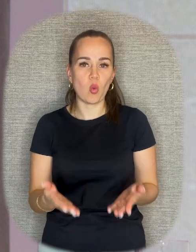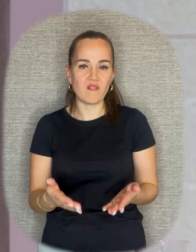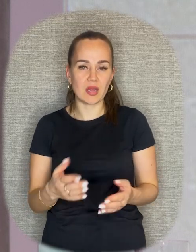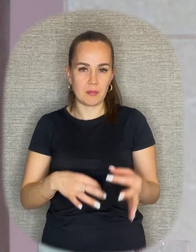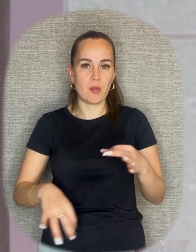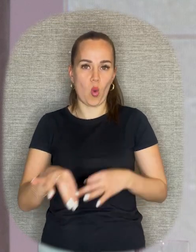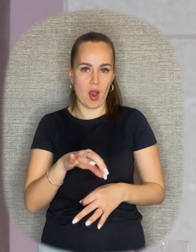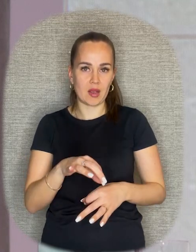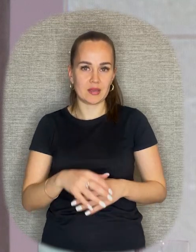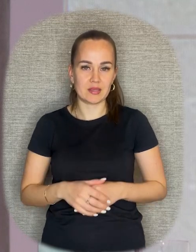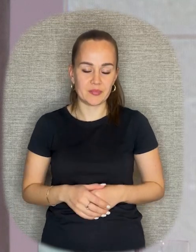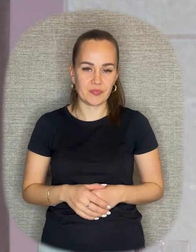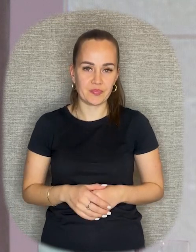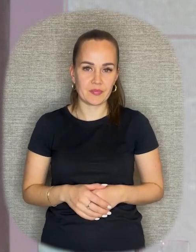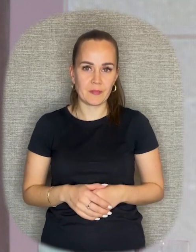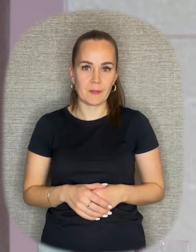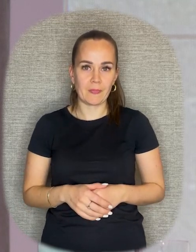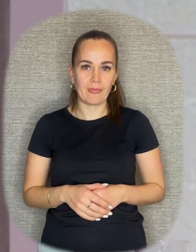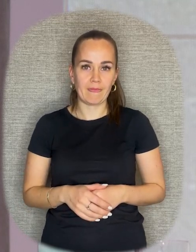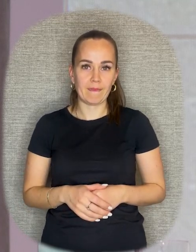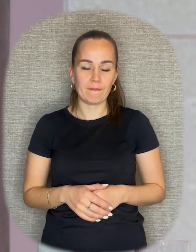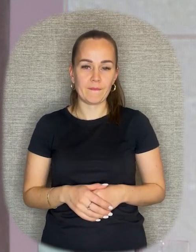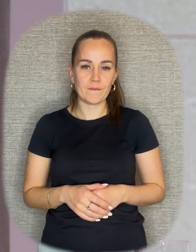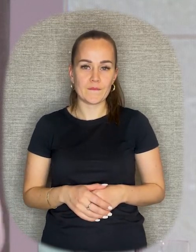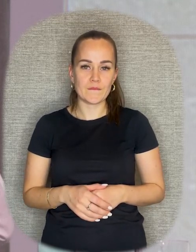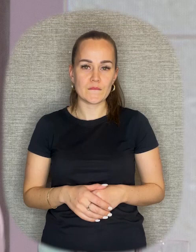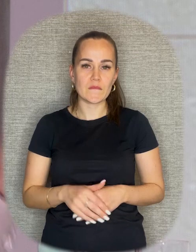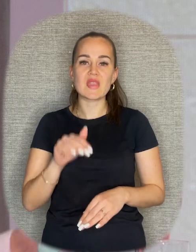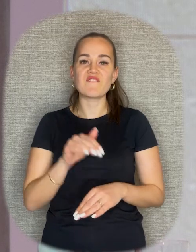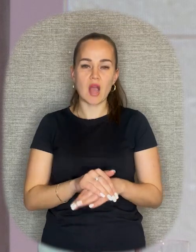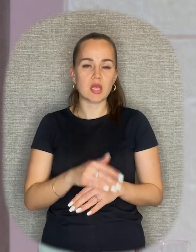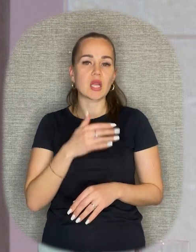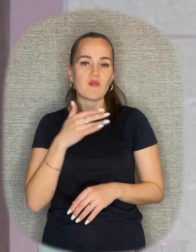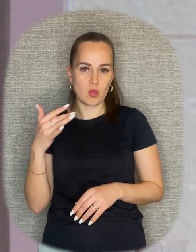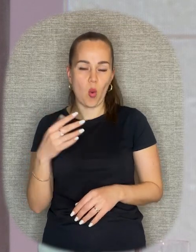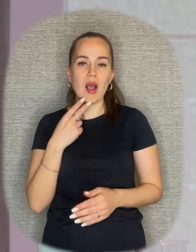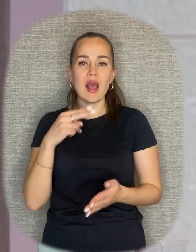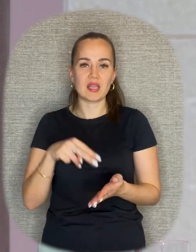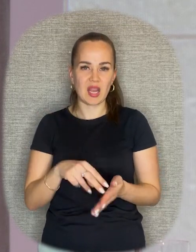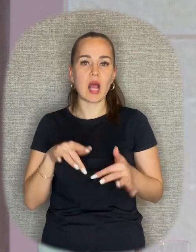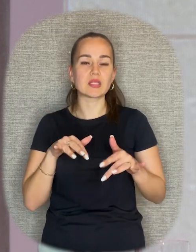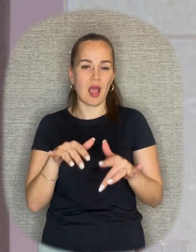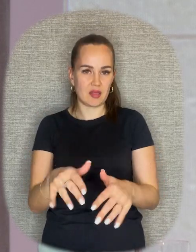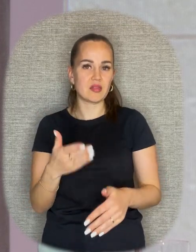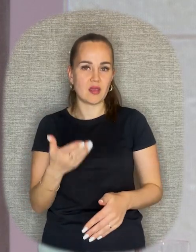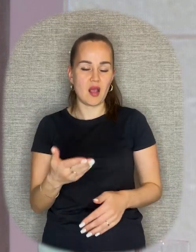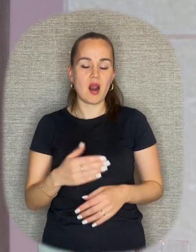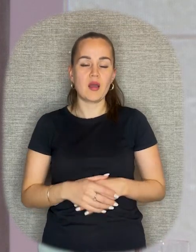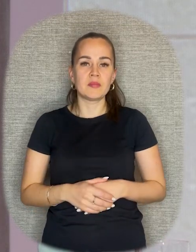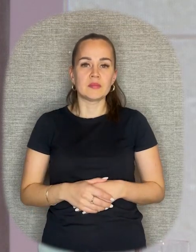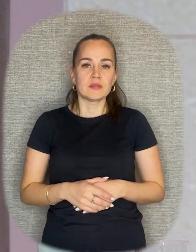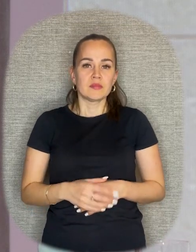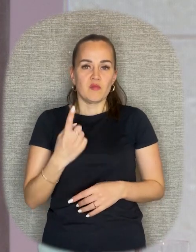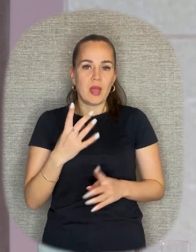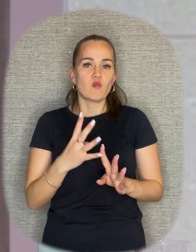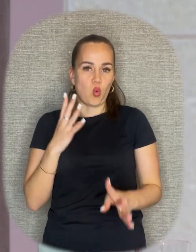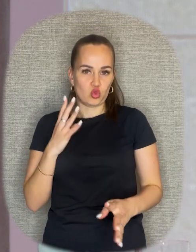касается Почему не были реализованы это это я могу сейчас ещё рассказывать полтора часа но на самом деле факторов несколько